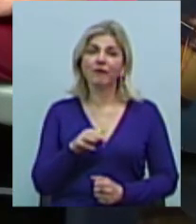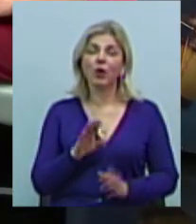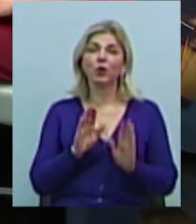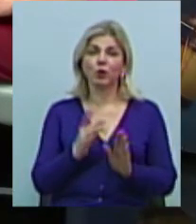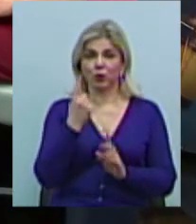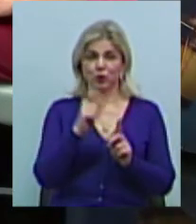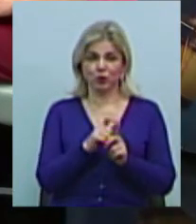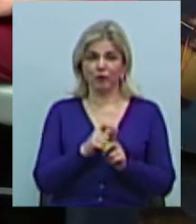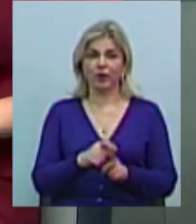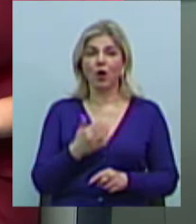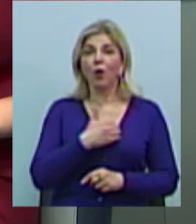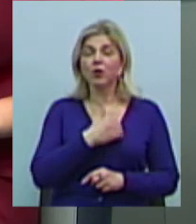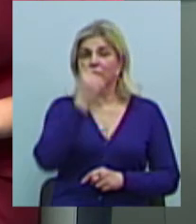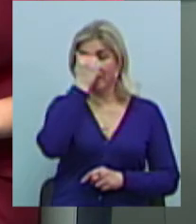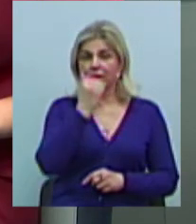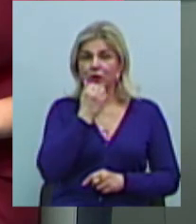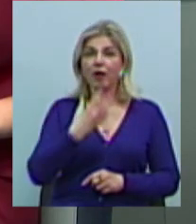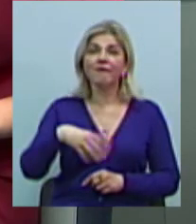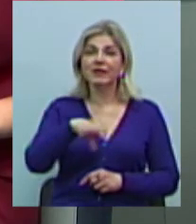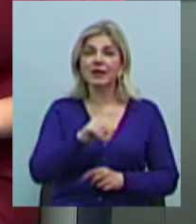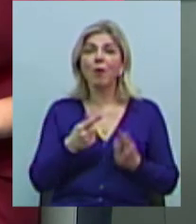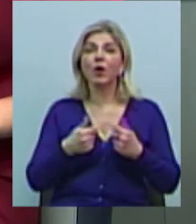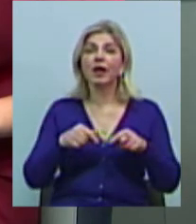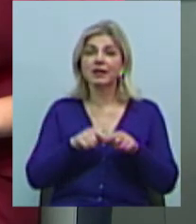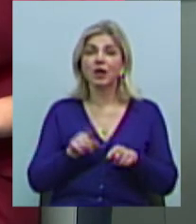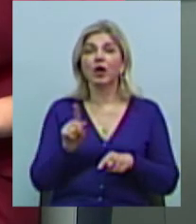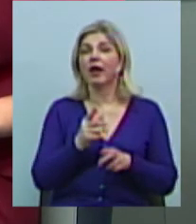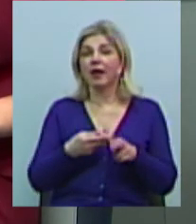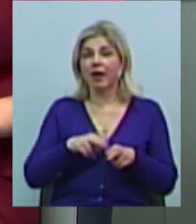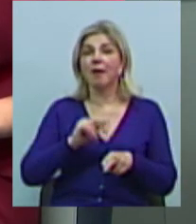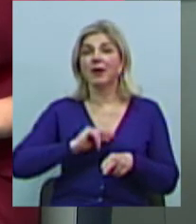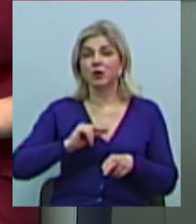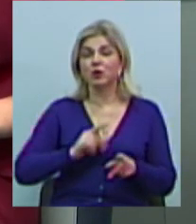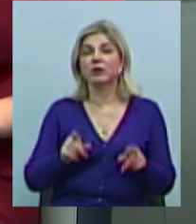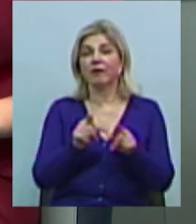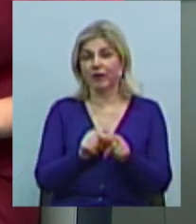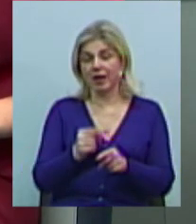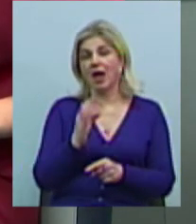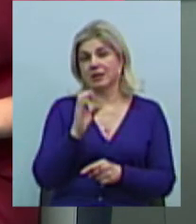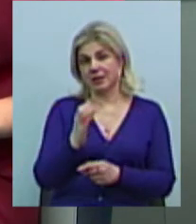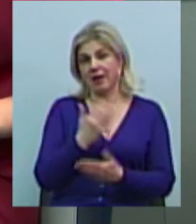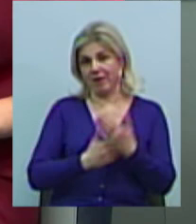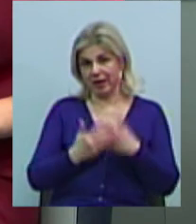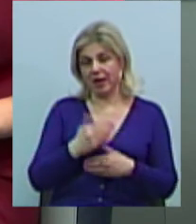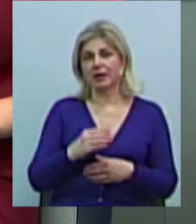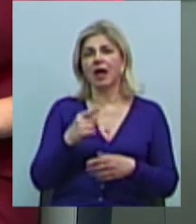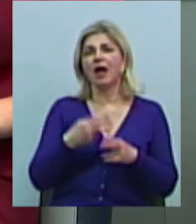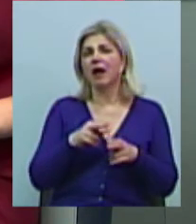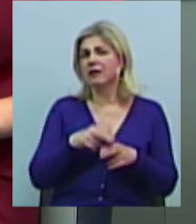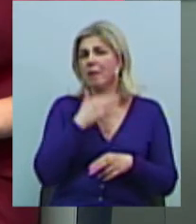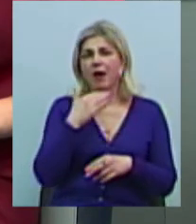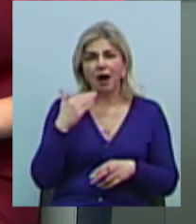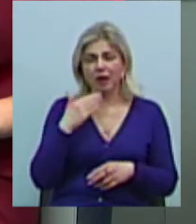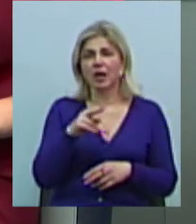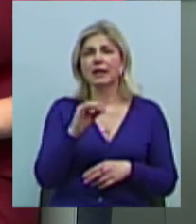одне слово. Я хочу подякувати всім організаціям, які працюють з людьми. Їх досить велика кількість. Це і діалог, і усмішка дітини, і